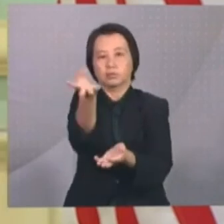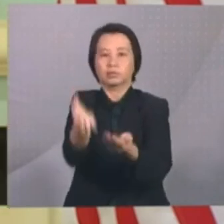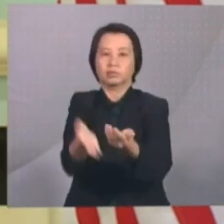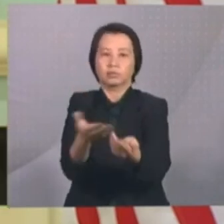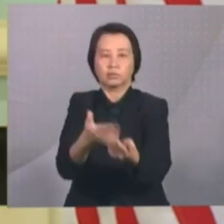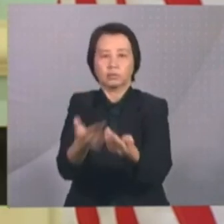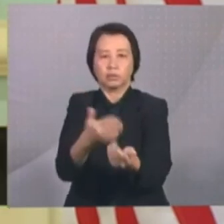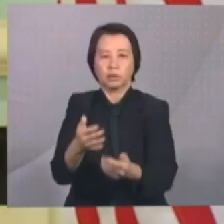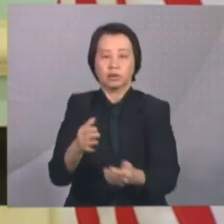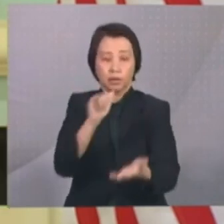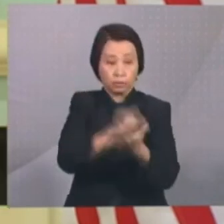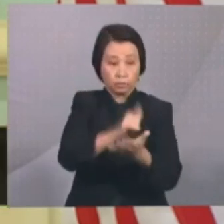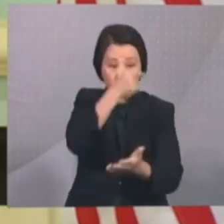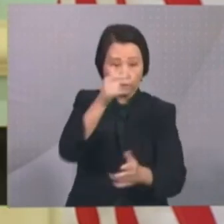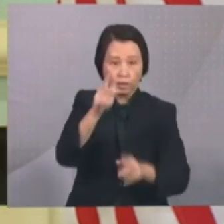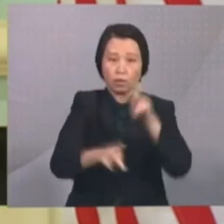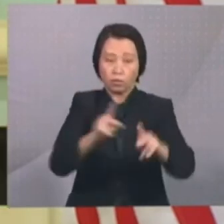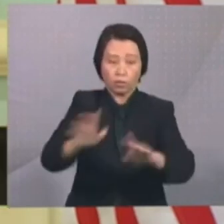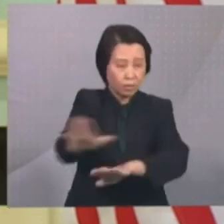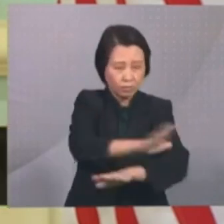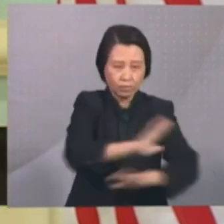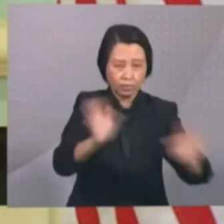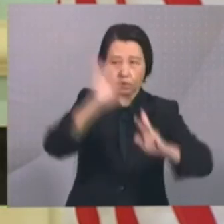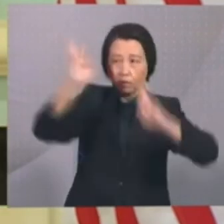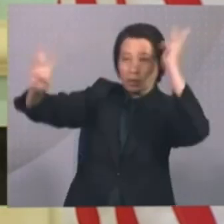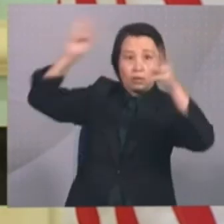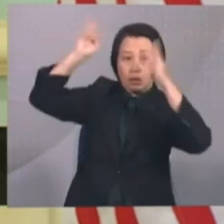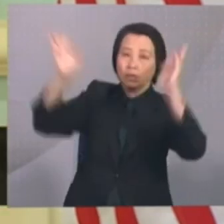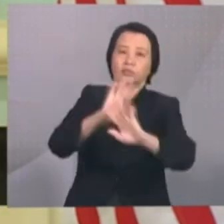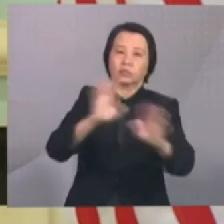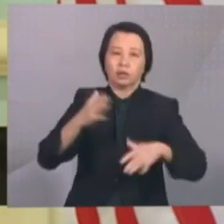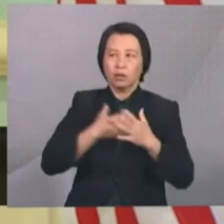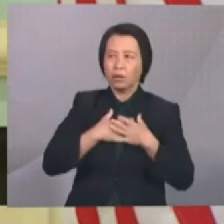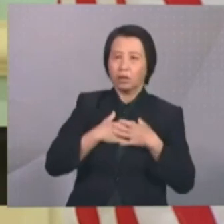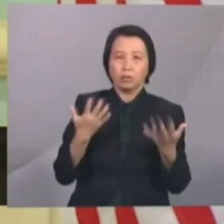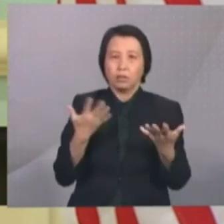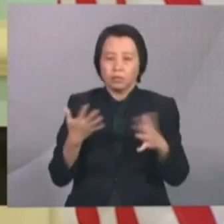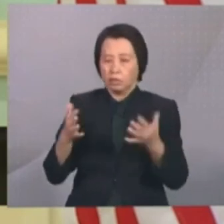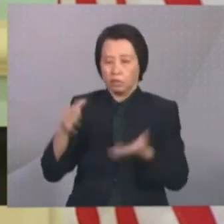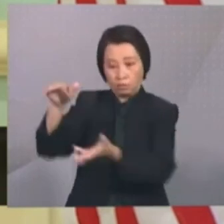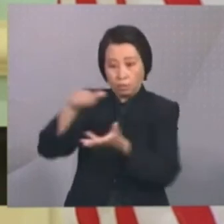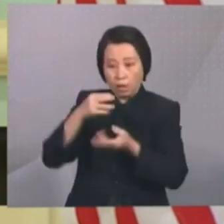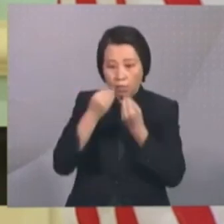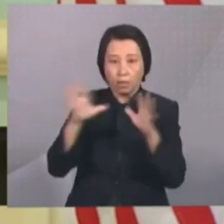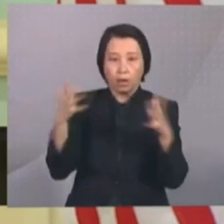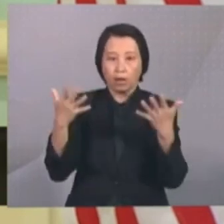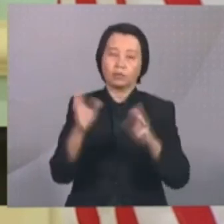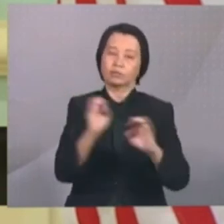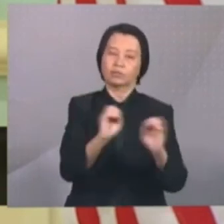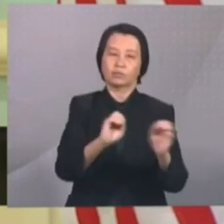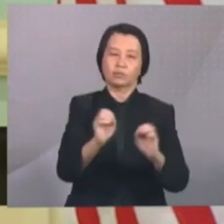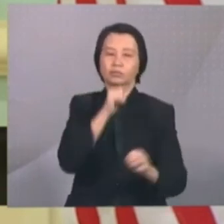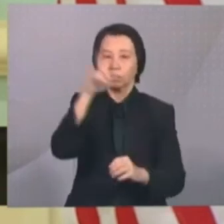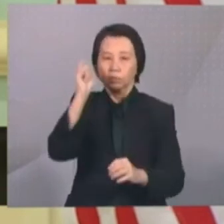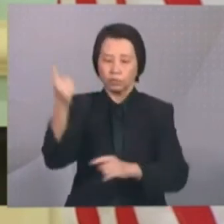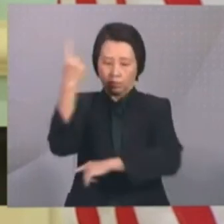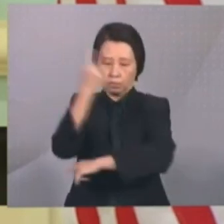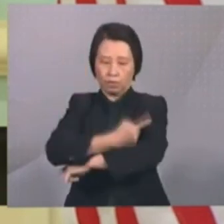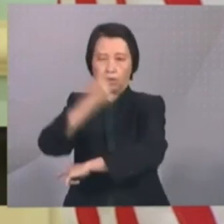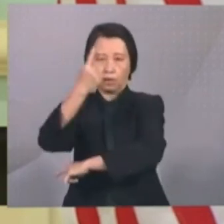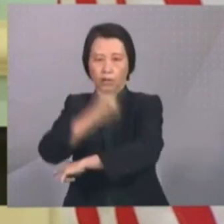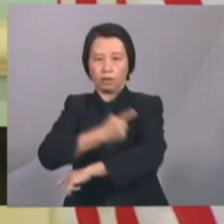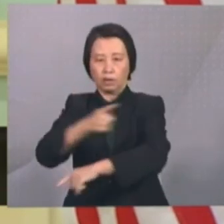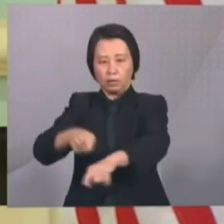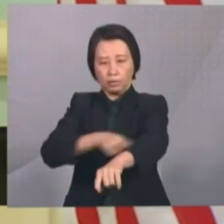itu orang ramai tidak perlu bimbang tidak perlu besar tentang bekalan makanan dan keperluan harian